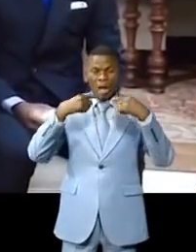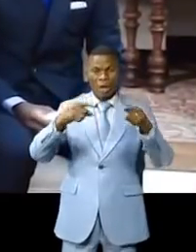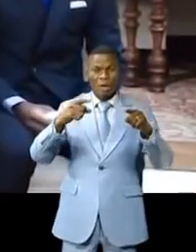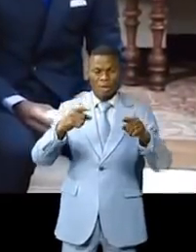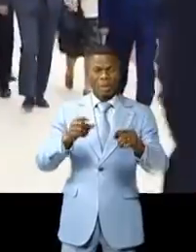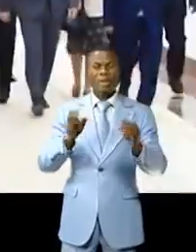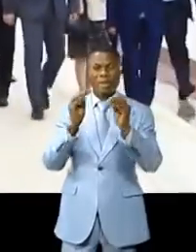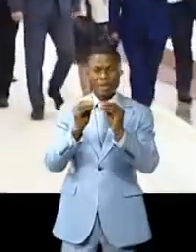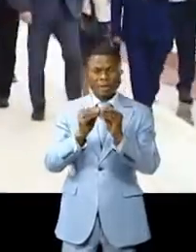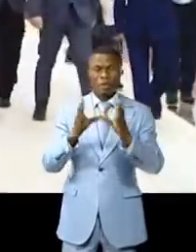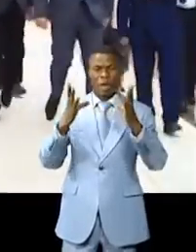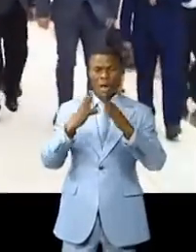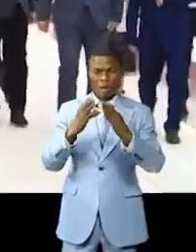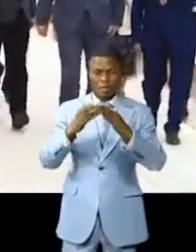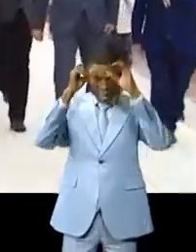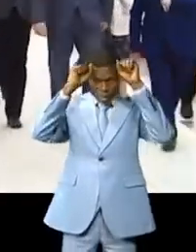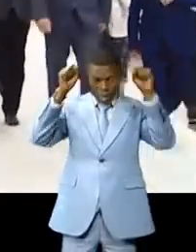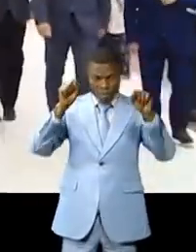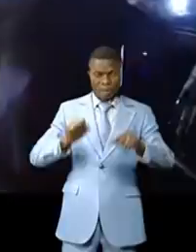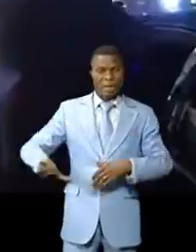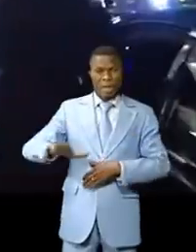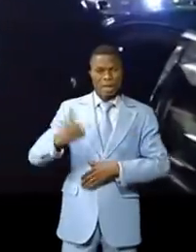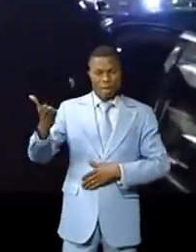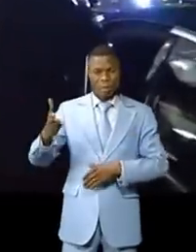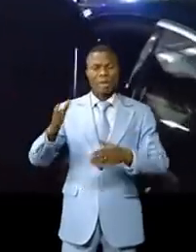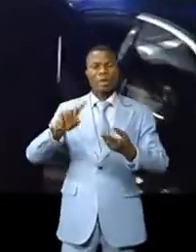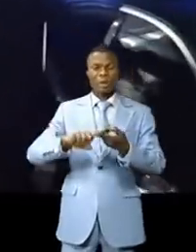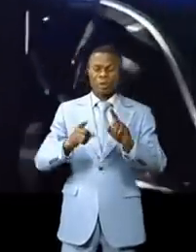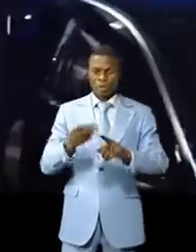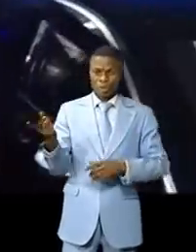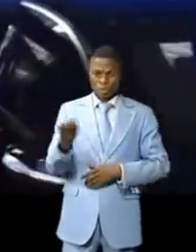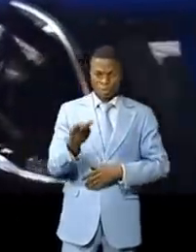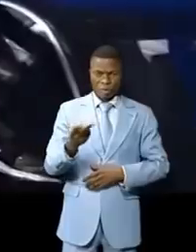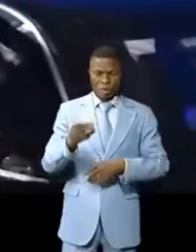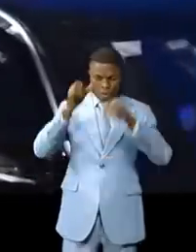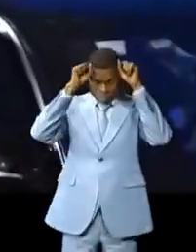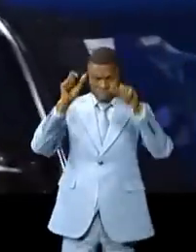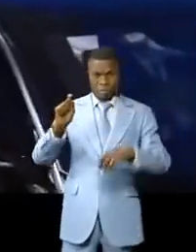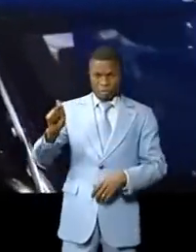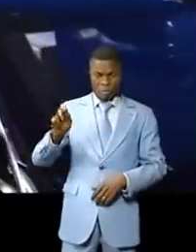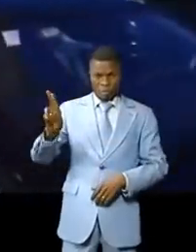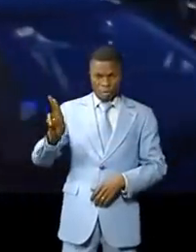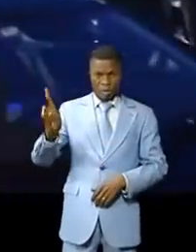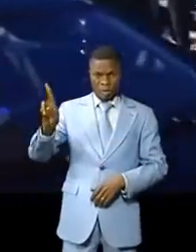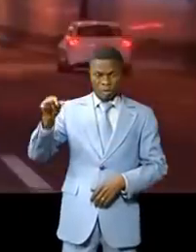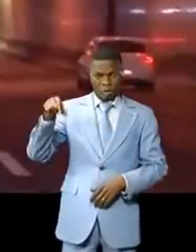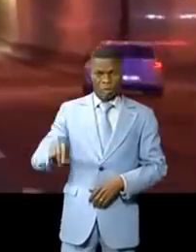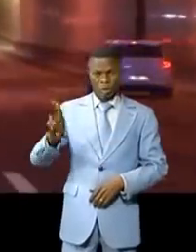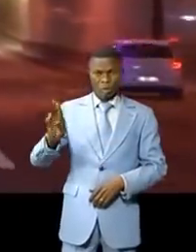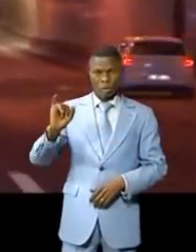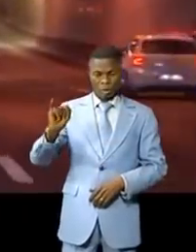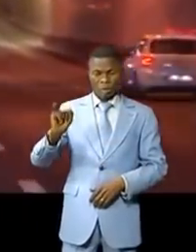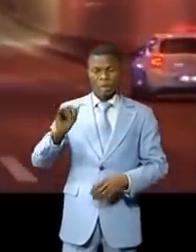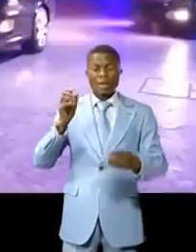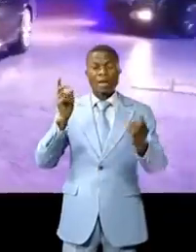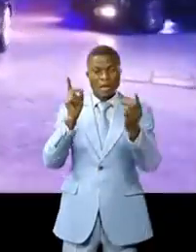un tête-à-tête entre Félix Antoine Tshisekedi Tshilombo et son hôte, le président turc Recep Erdogan. Une toute